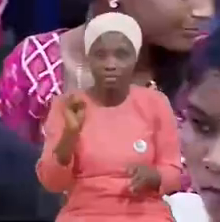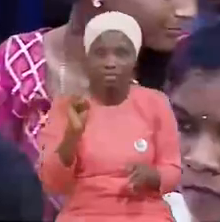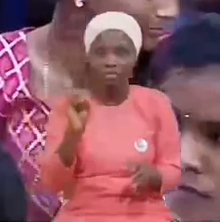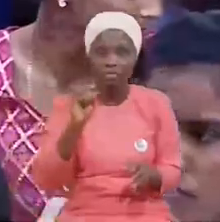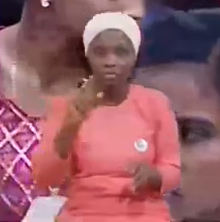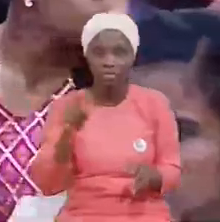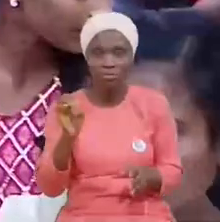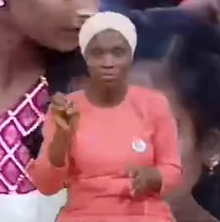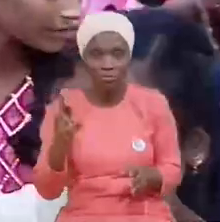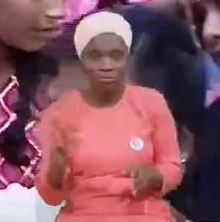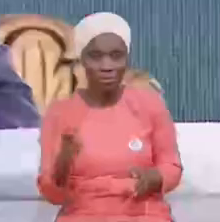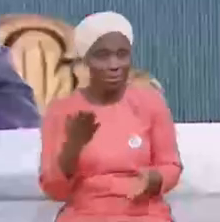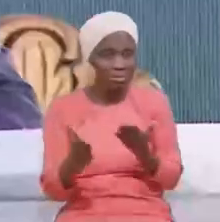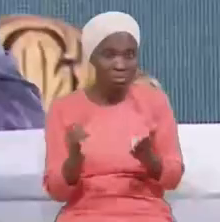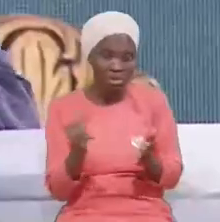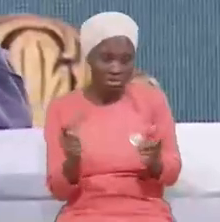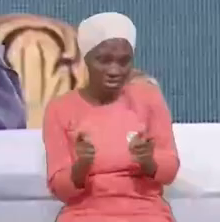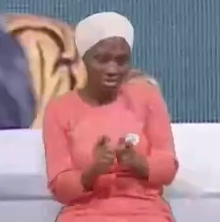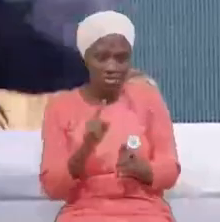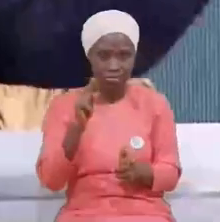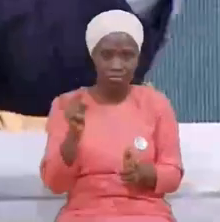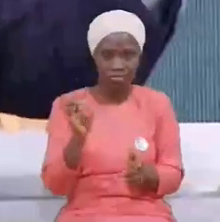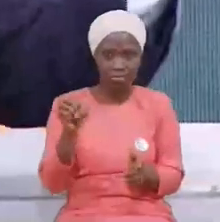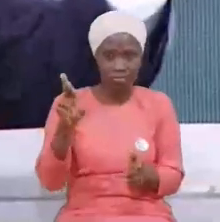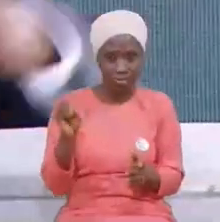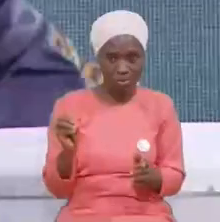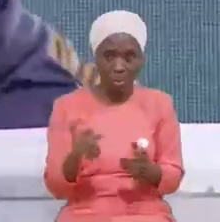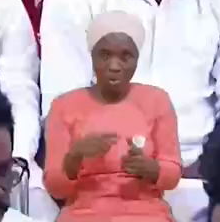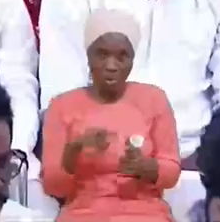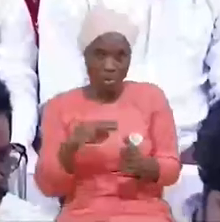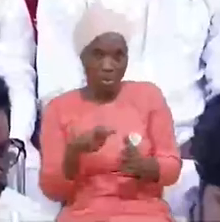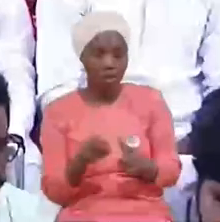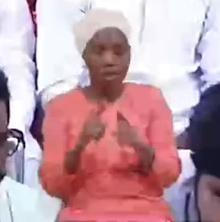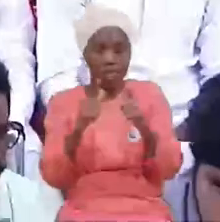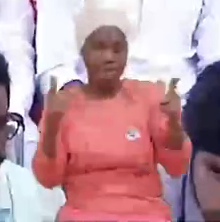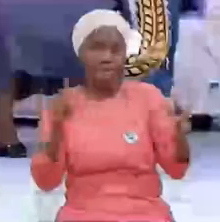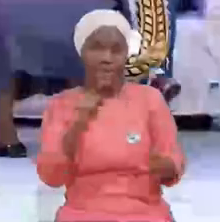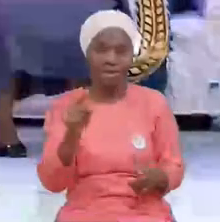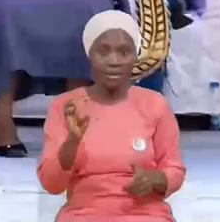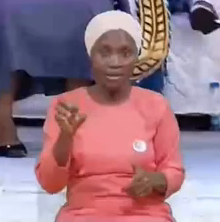Ça peut être un petit zéro, un gros zéro.